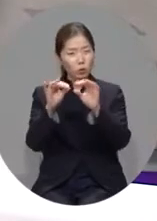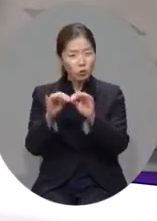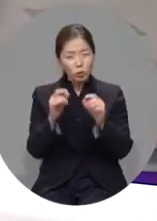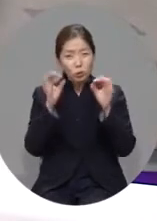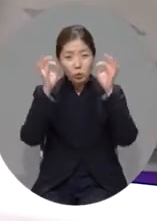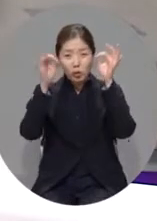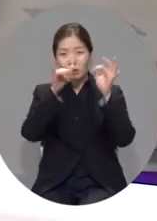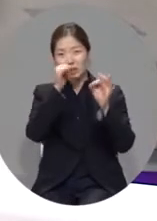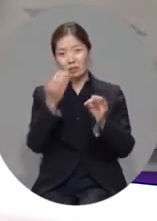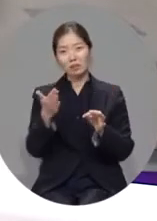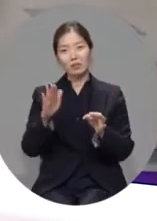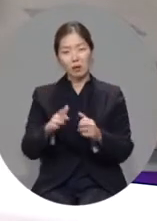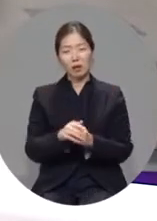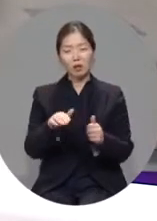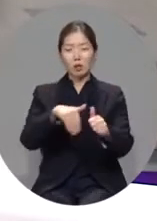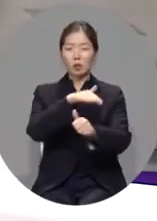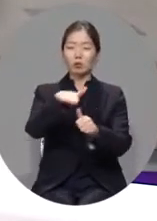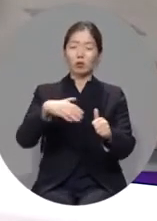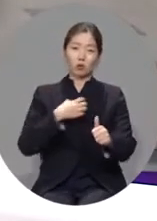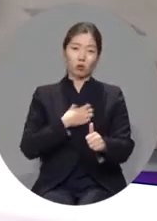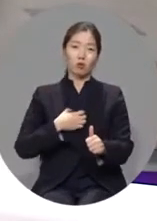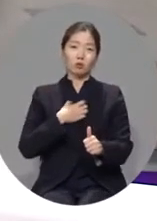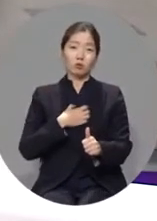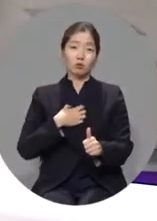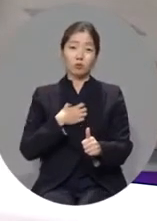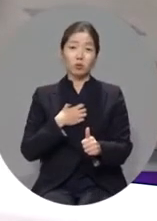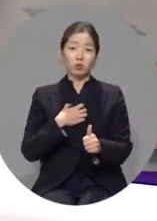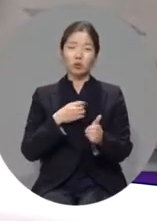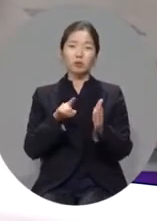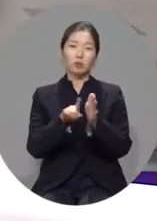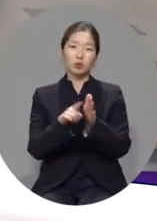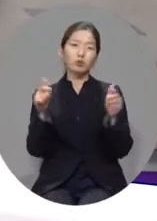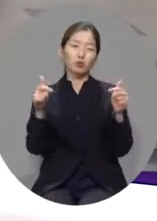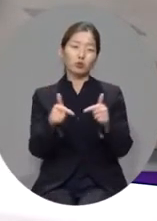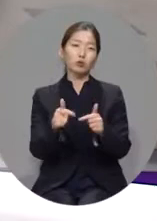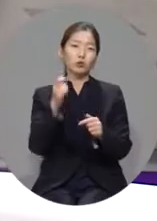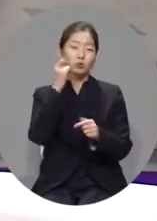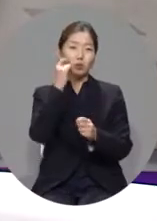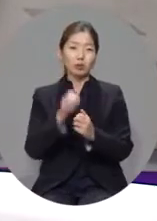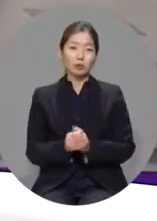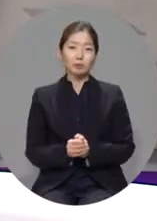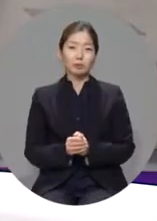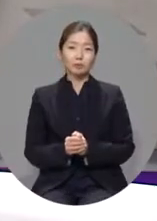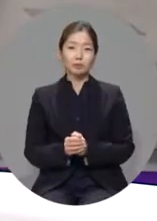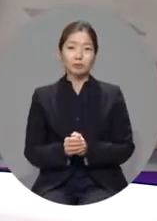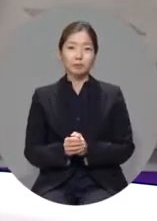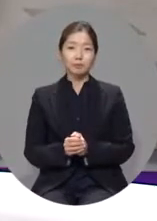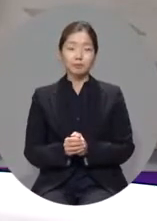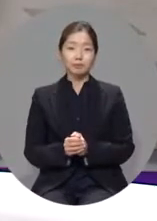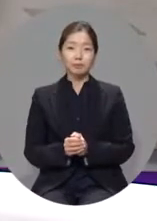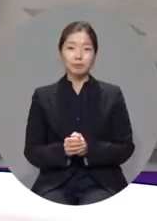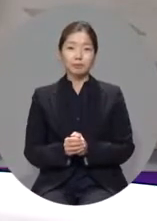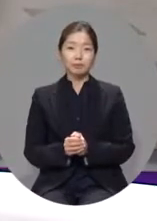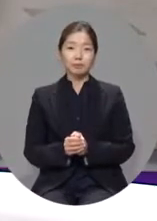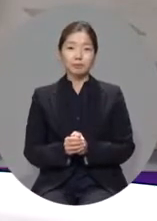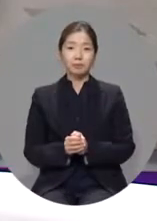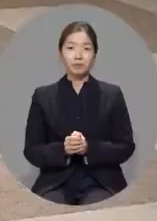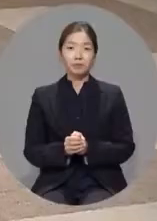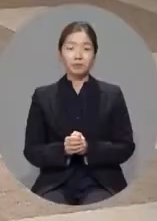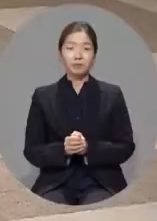있다지만 여전히 현장에서의 우려는 불식시키지 못하고 있습니다. 허연우 기자입니다.